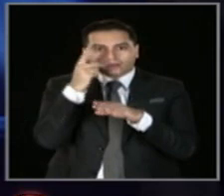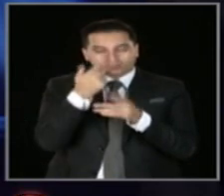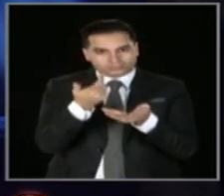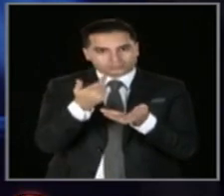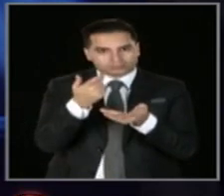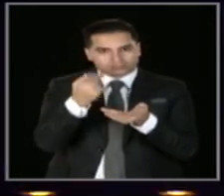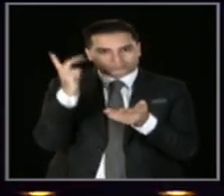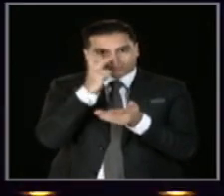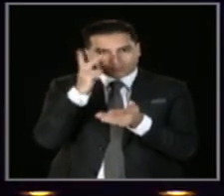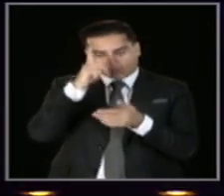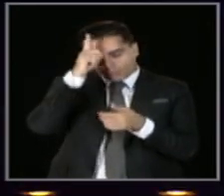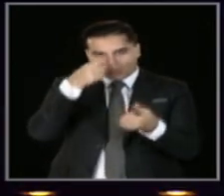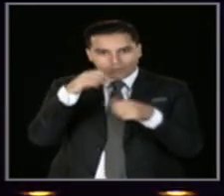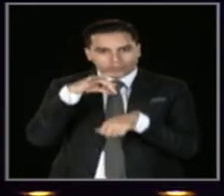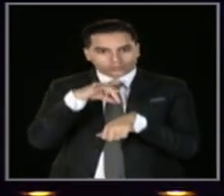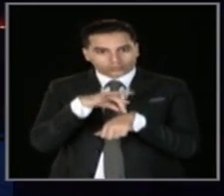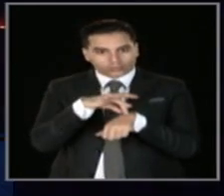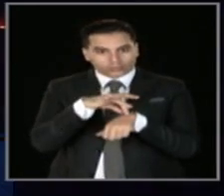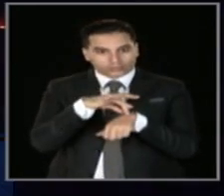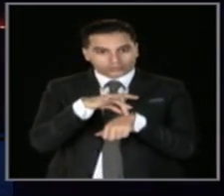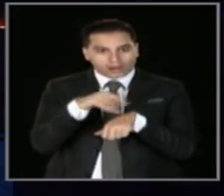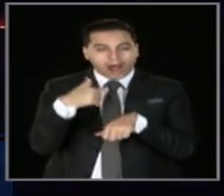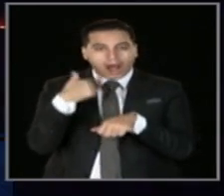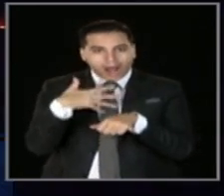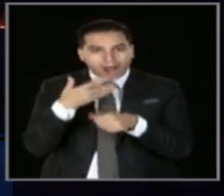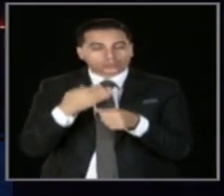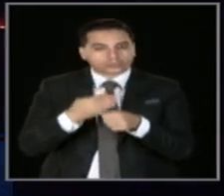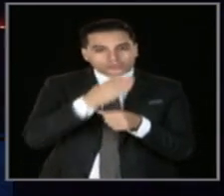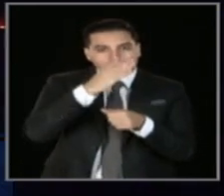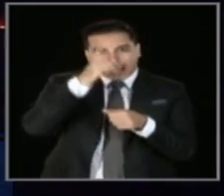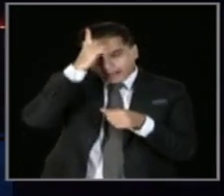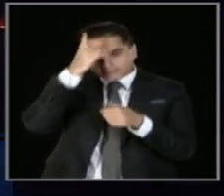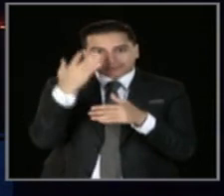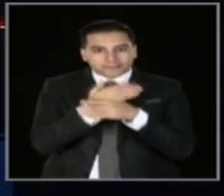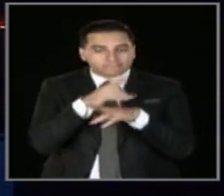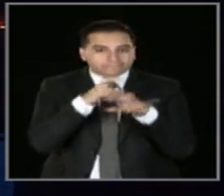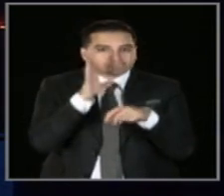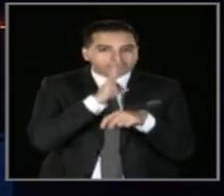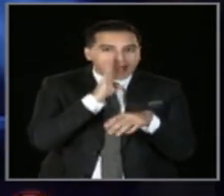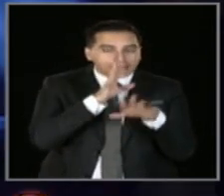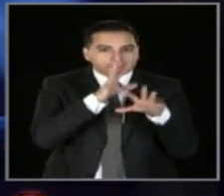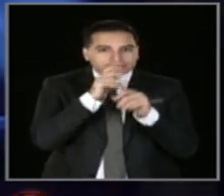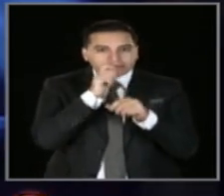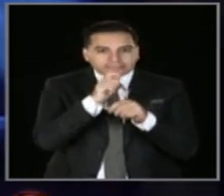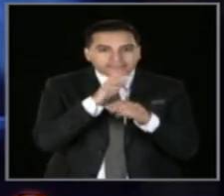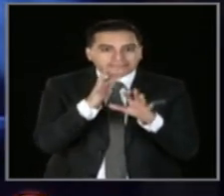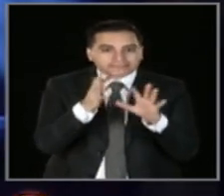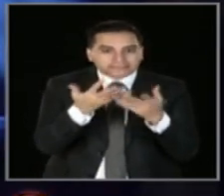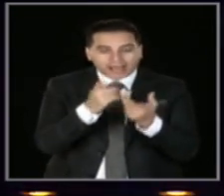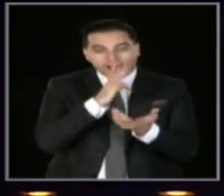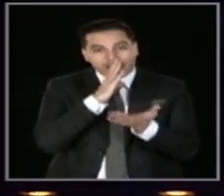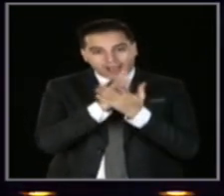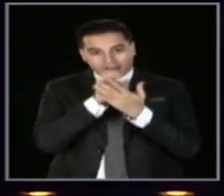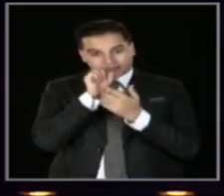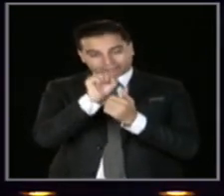يعني مشكلة، مشكلة فعلا. أنا عايزة أكتشف هما بيعلموهم إزاي، عايزة أتعلم وأشوف بتعلمهم كده إزاي.